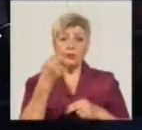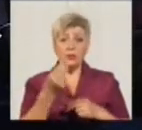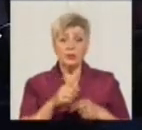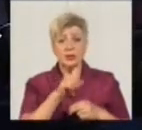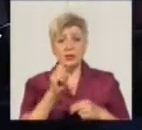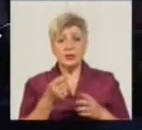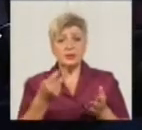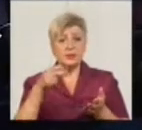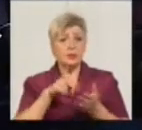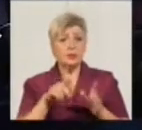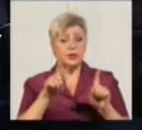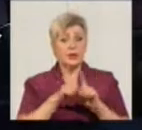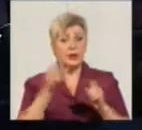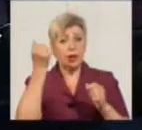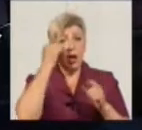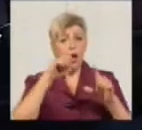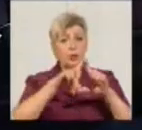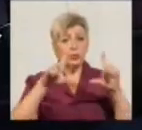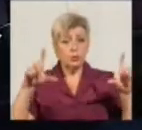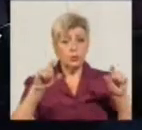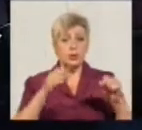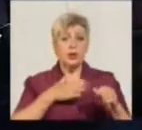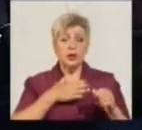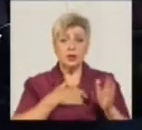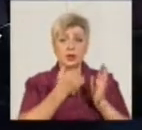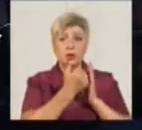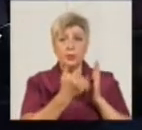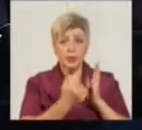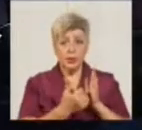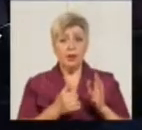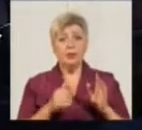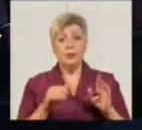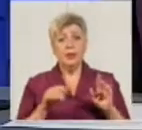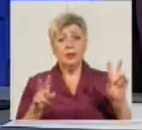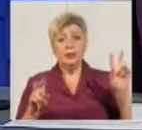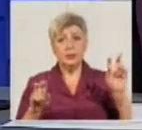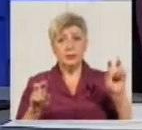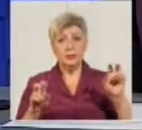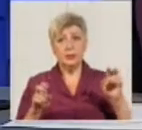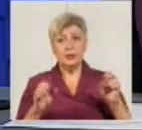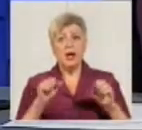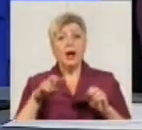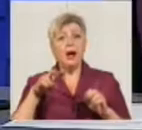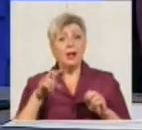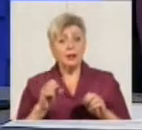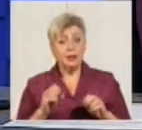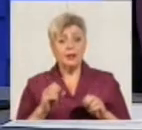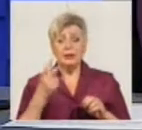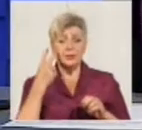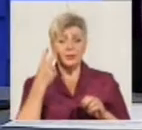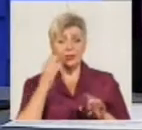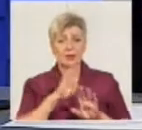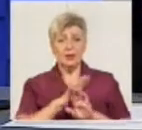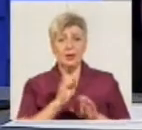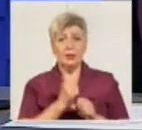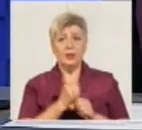встановлення таких дошок. І наша є програма «Родина героя», вона називається в Дніпровській міській раді. Але, на жаль, вона не завжди спрацьовує.